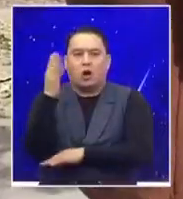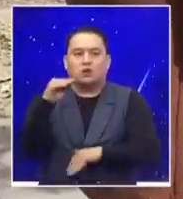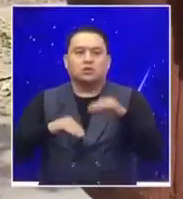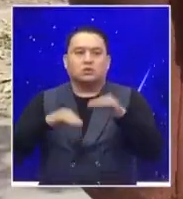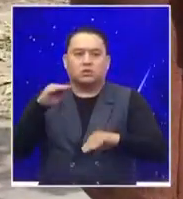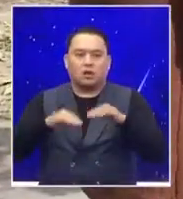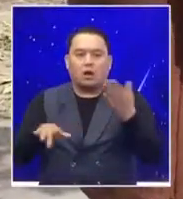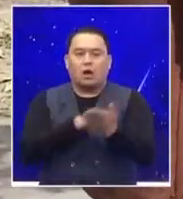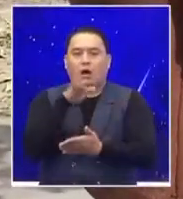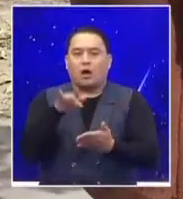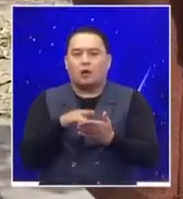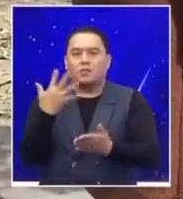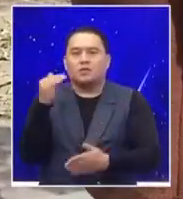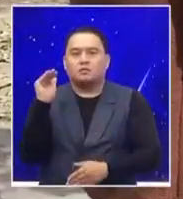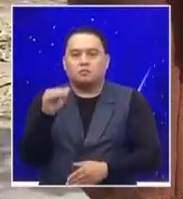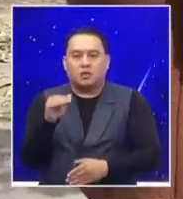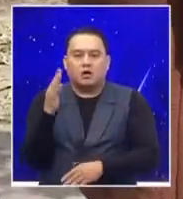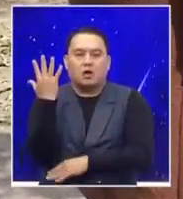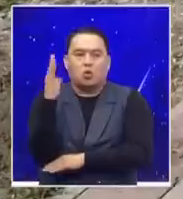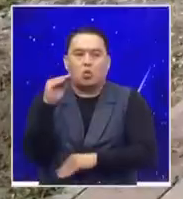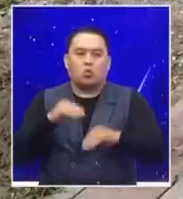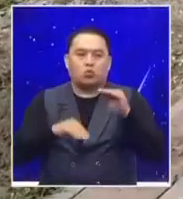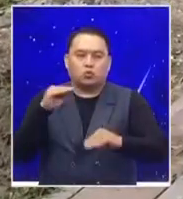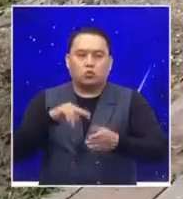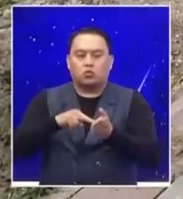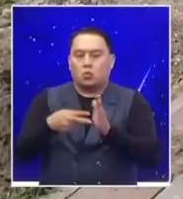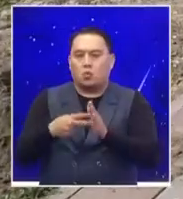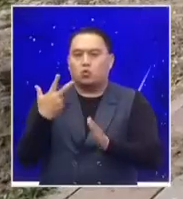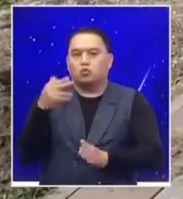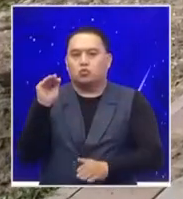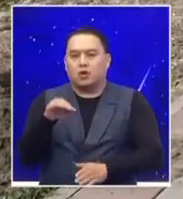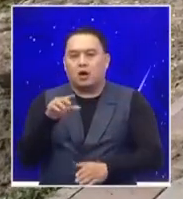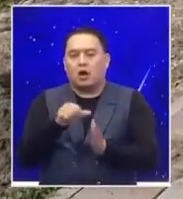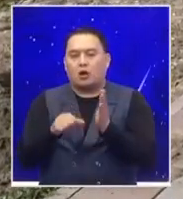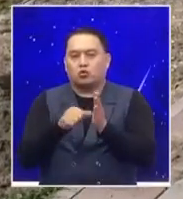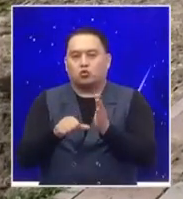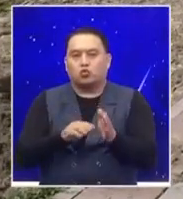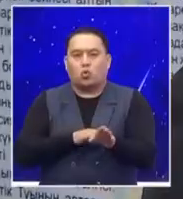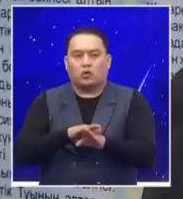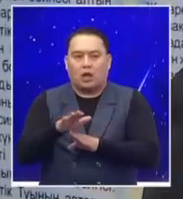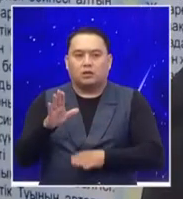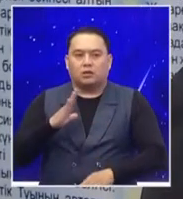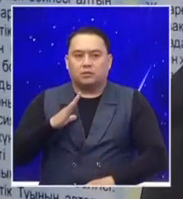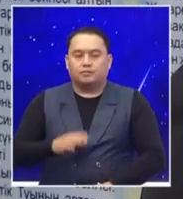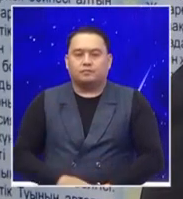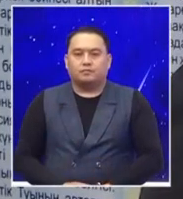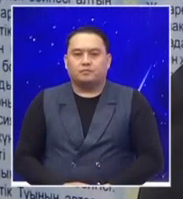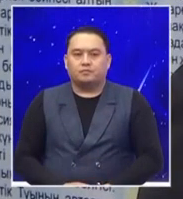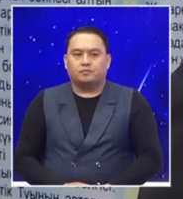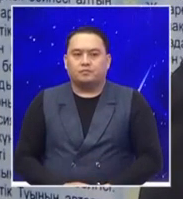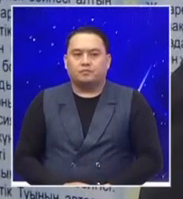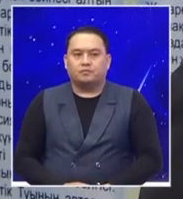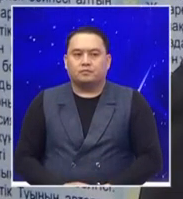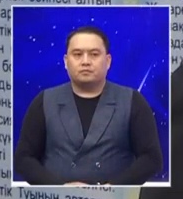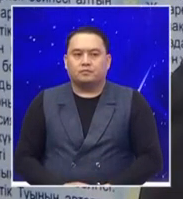Қала көшелерінде 5000 түп көшет отырғызу жоспарланып, қазір оның 3600-і орындалды. Оның ішінде жаңағы